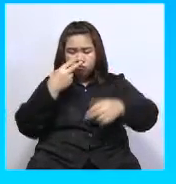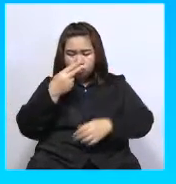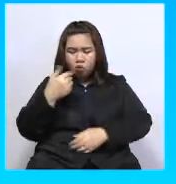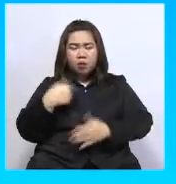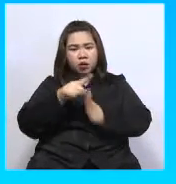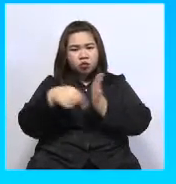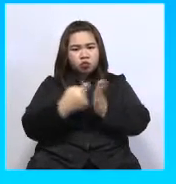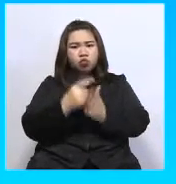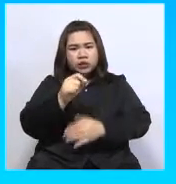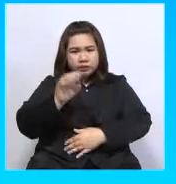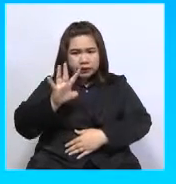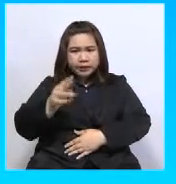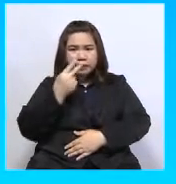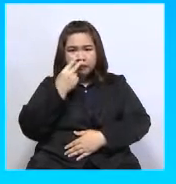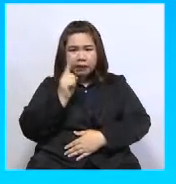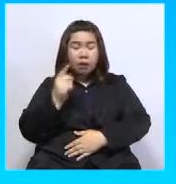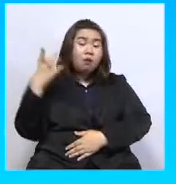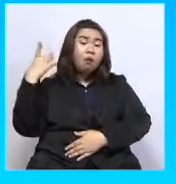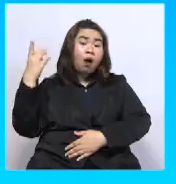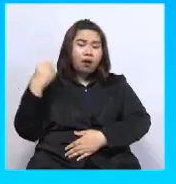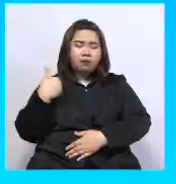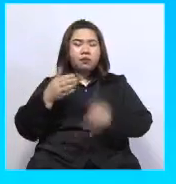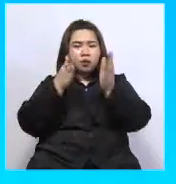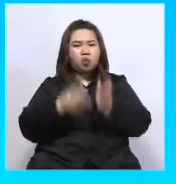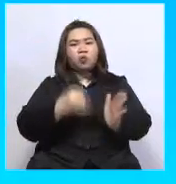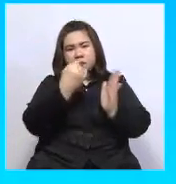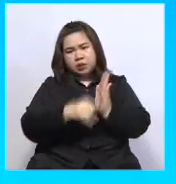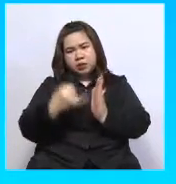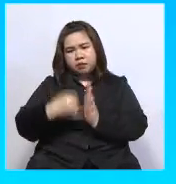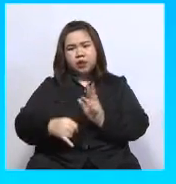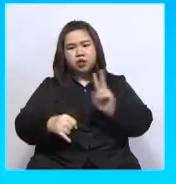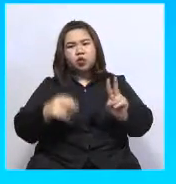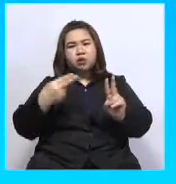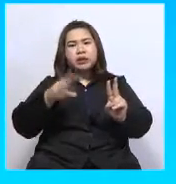ลอด24ชั่วโมงเลยพบว่าเมื่อวานค่ะมีผู้ฝ่าฝืนรวมทั้งสิ้น